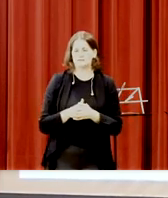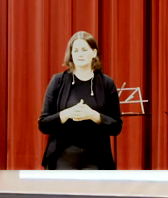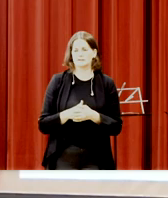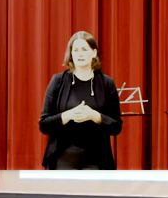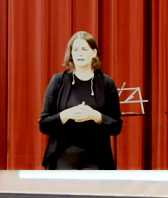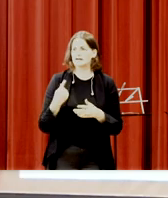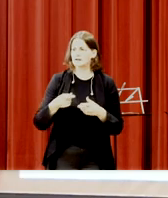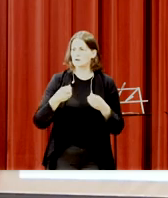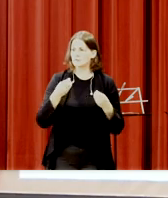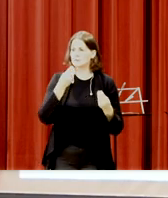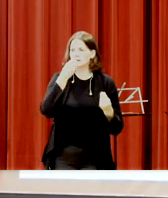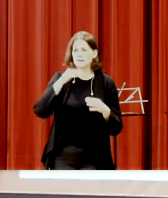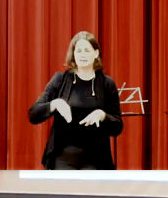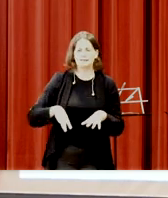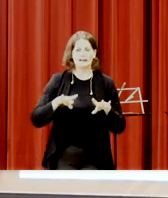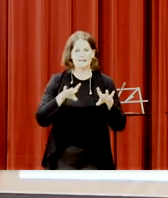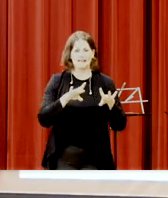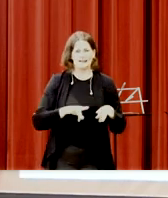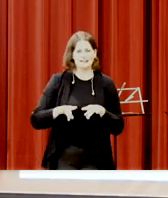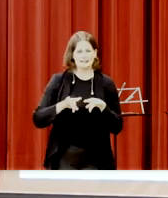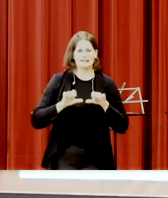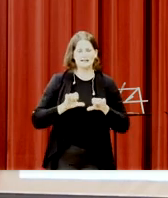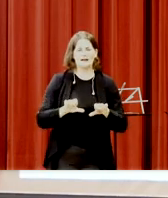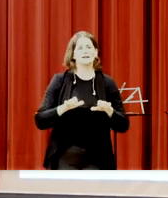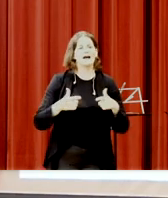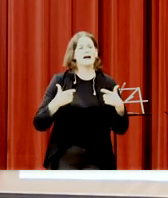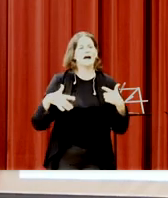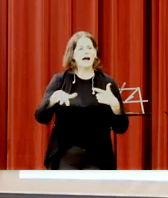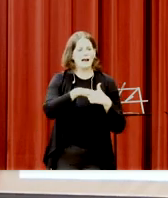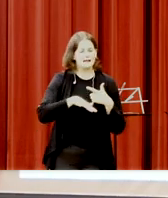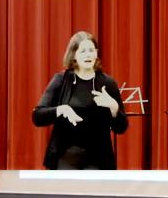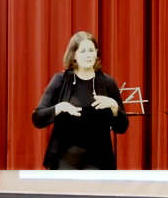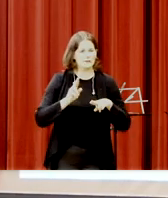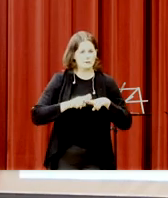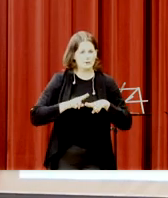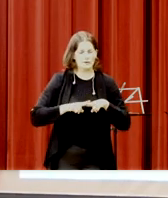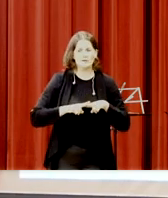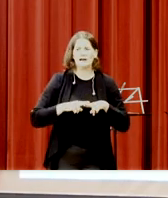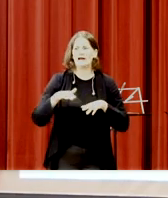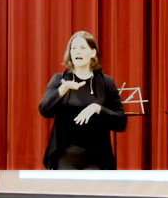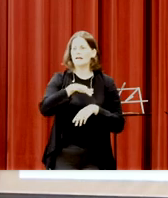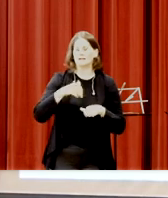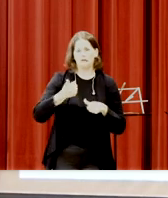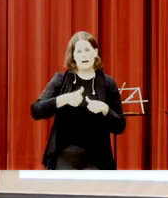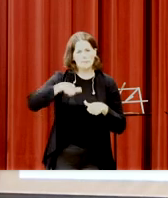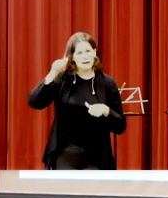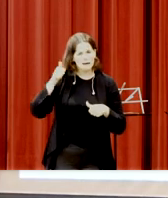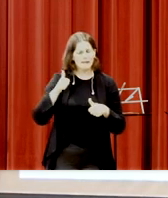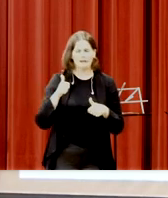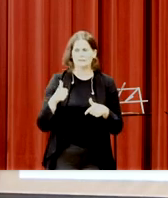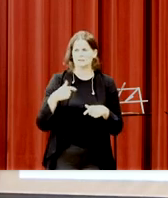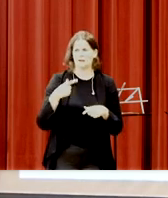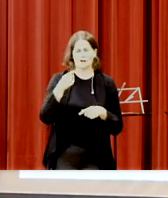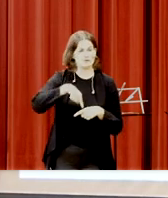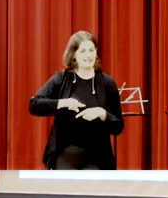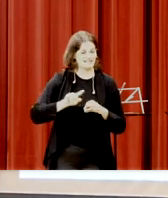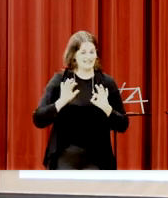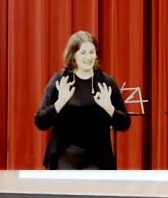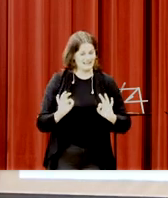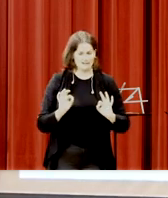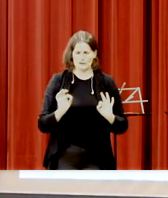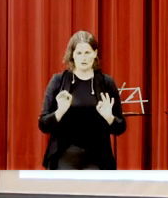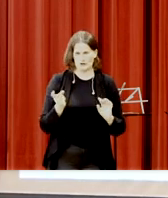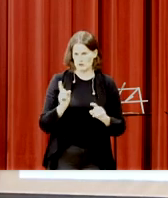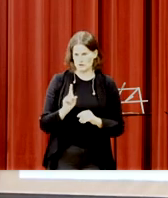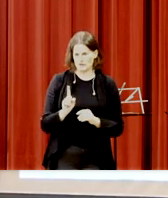som. No seríem com ara som. Aquesta és la nostra singularitat. I recordo la primera reunió que vam fer amb la consellera, amb tots